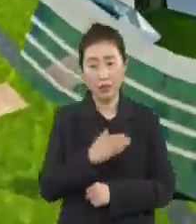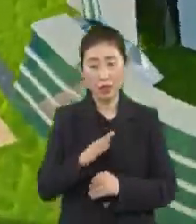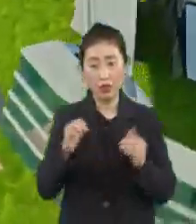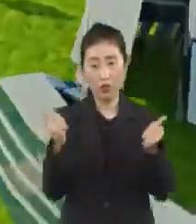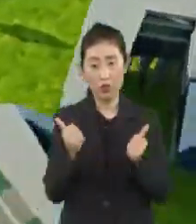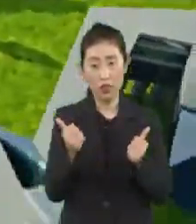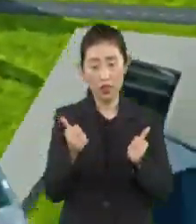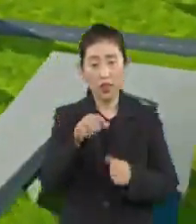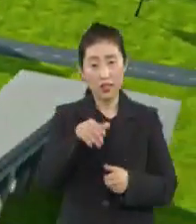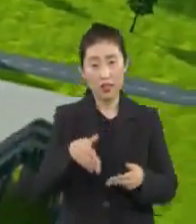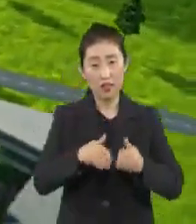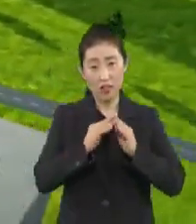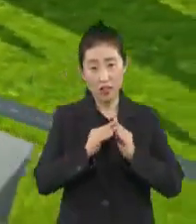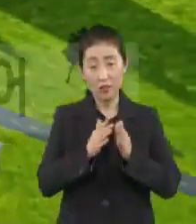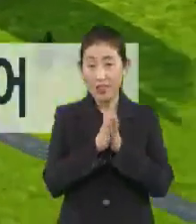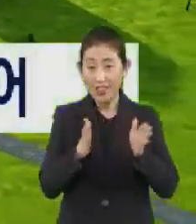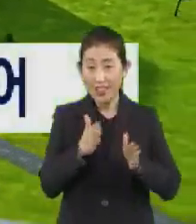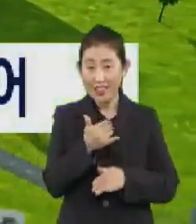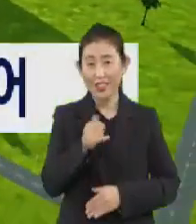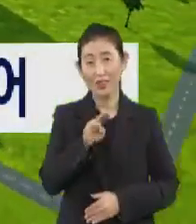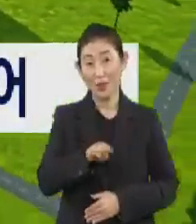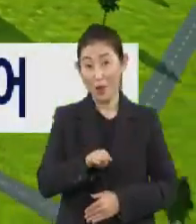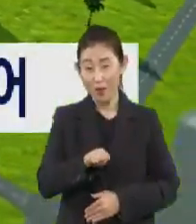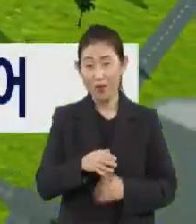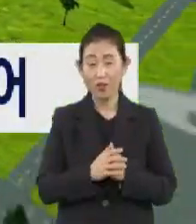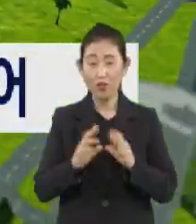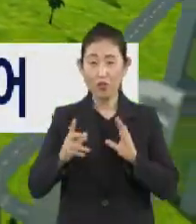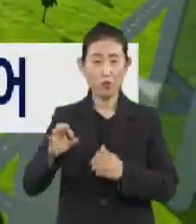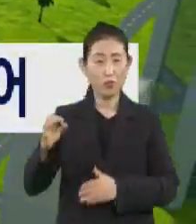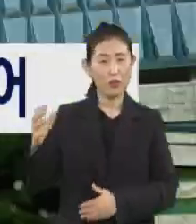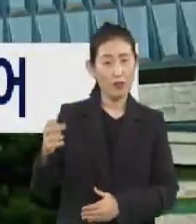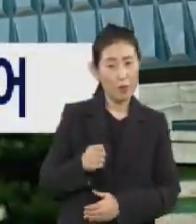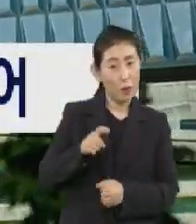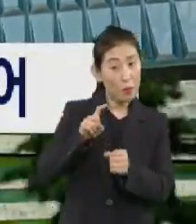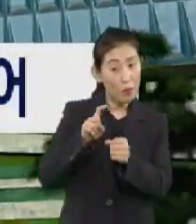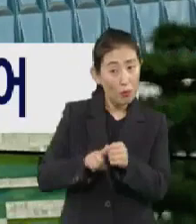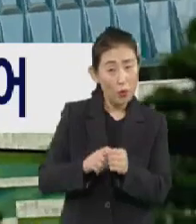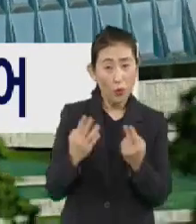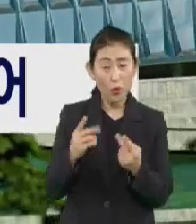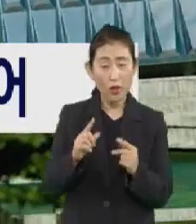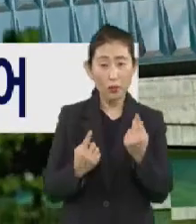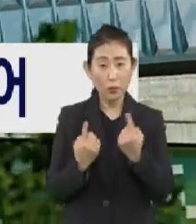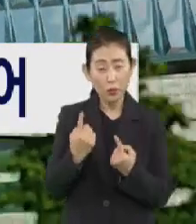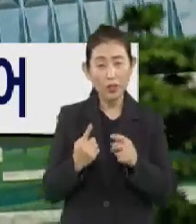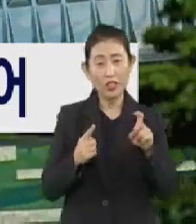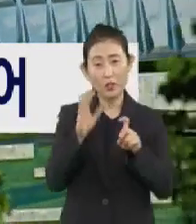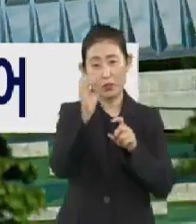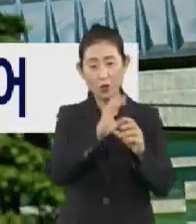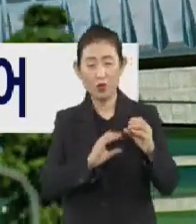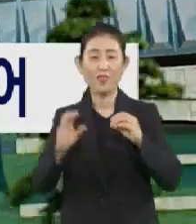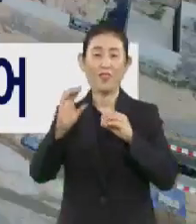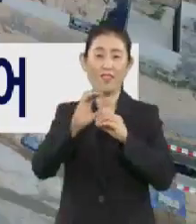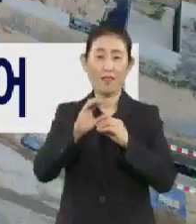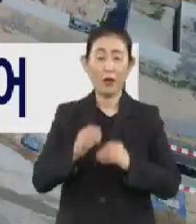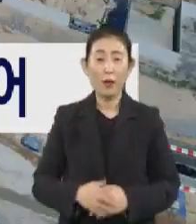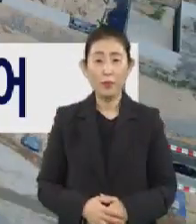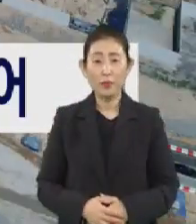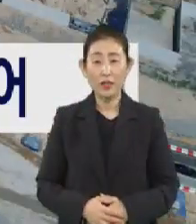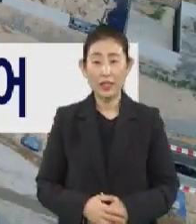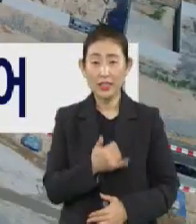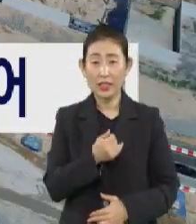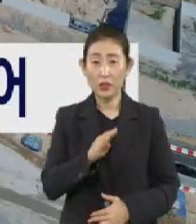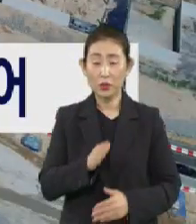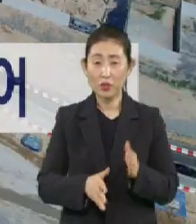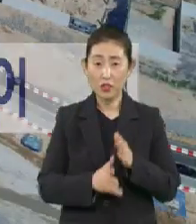국회 세종의사당 설치가 본격화되는 세종 역시 국비 확보 목표가 올해보다 10% 이상 늘었습니다.